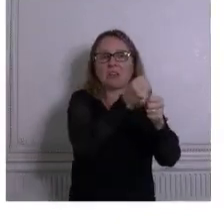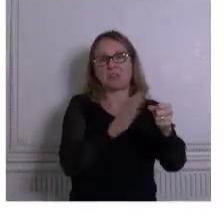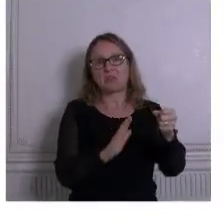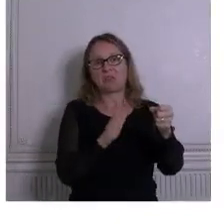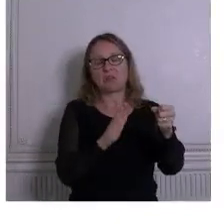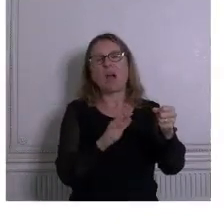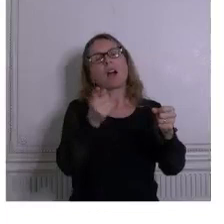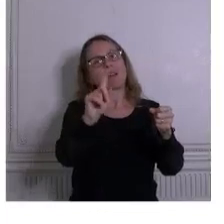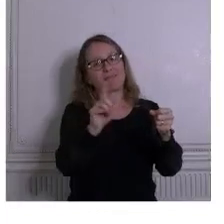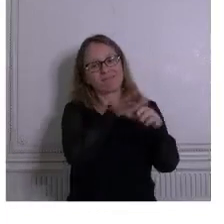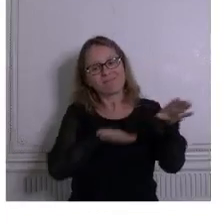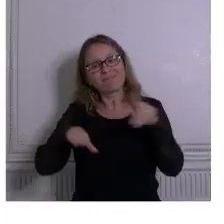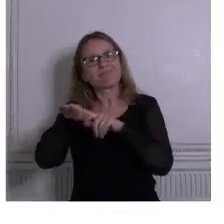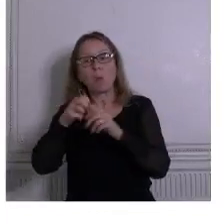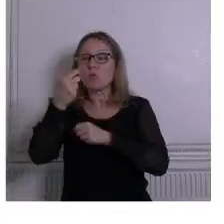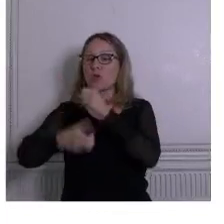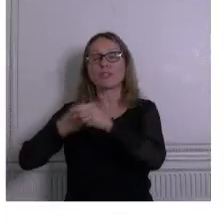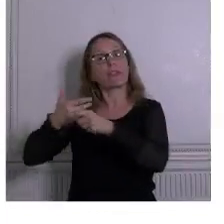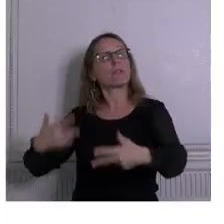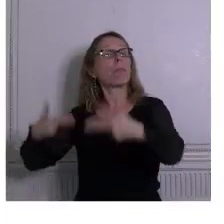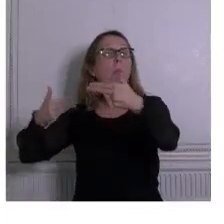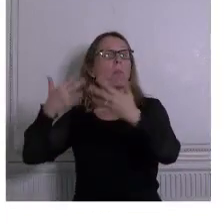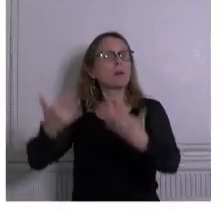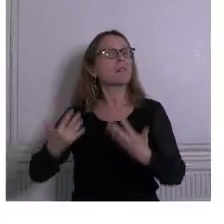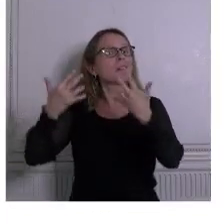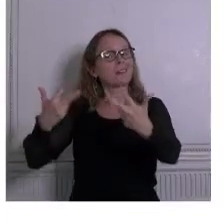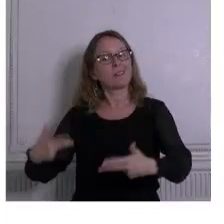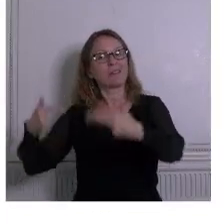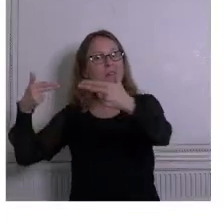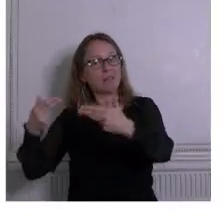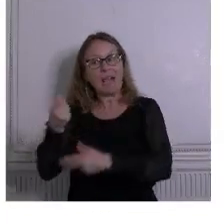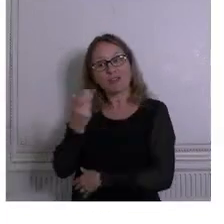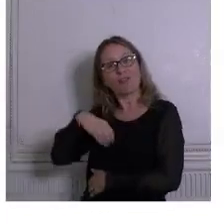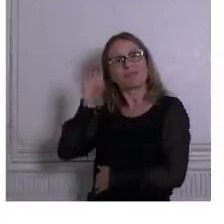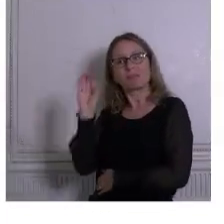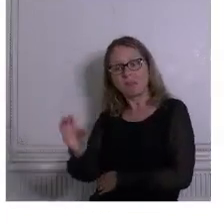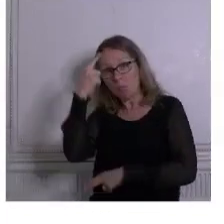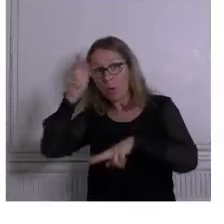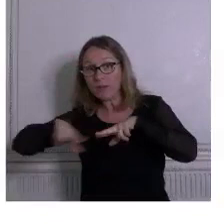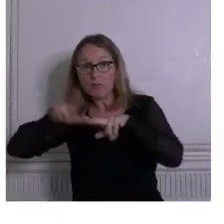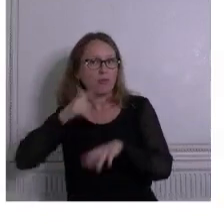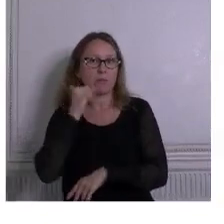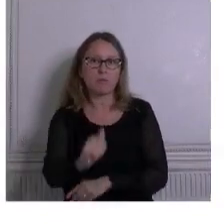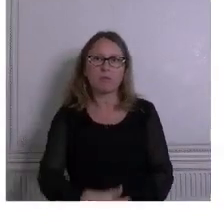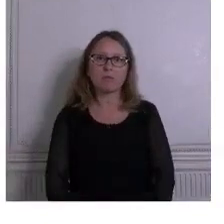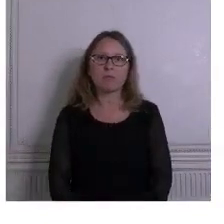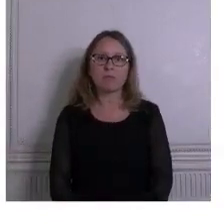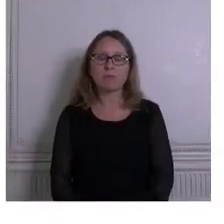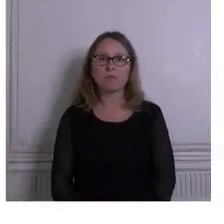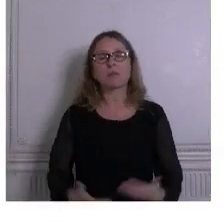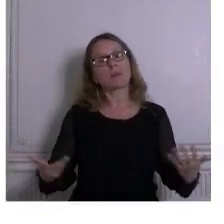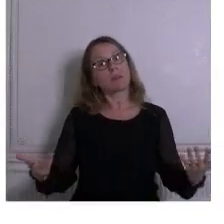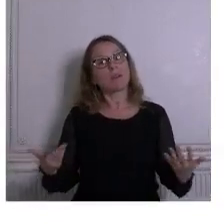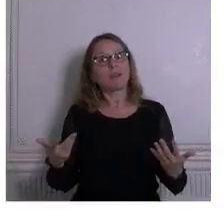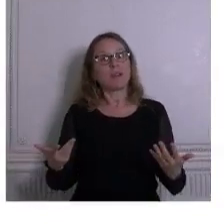dans ce plan ambitieux et donc pour nous permettre de continuer à investir massivement dans la sobriété sous toutes ses formes